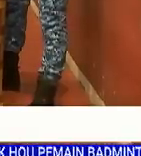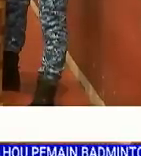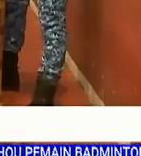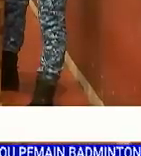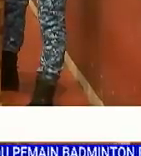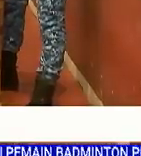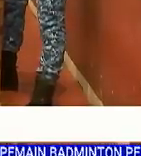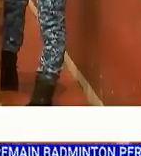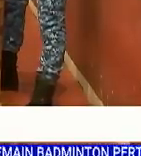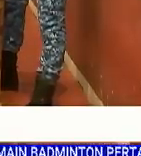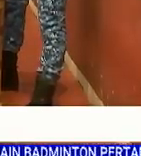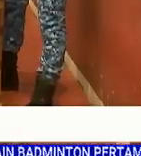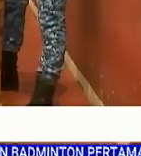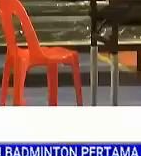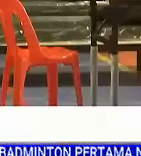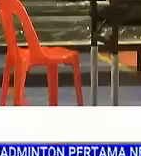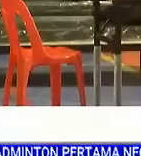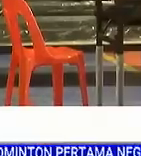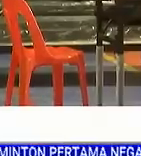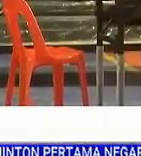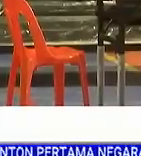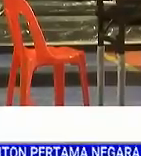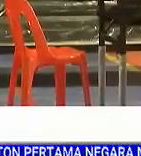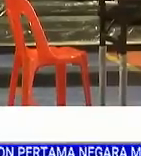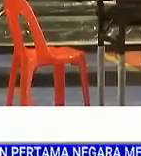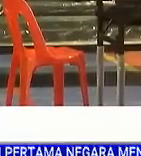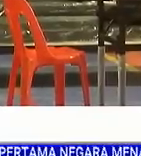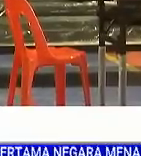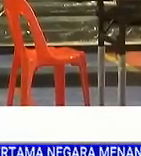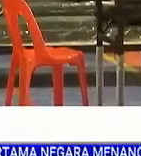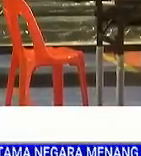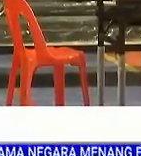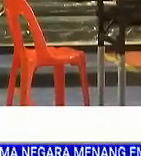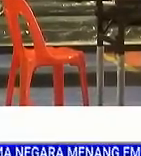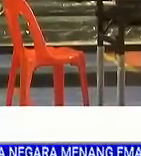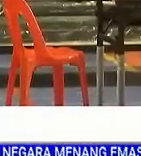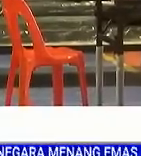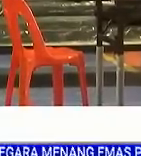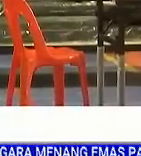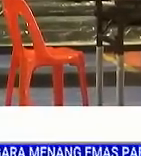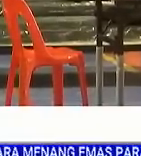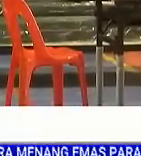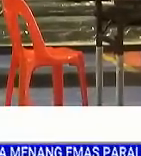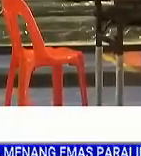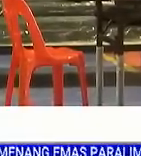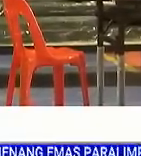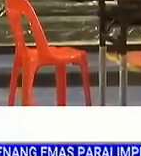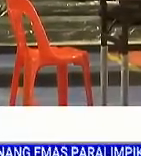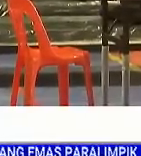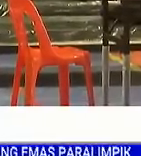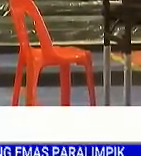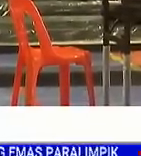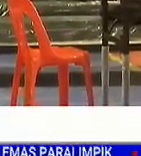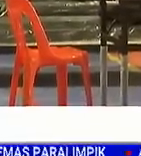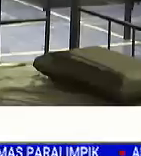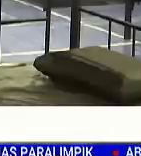membantu melancarkan proses persiapan dan kelengkapan pkrc termasuk pemindahan pesakit ke pkrc turut terlibat pejabat